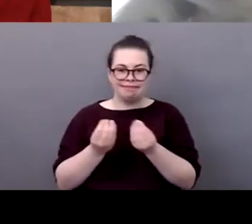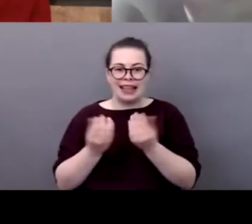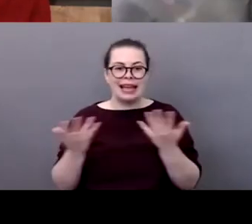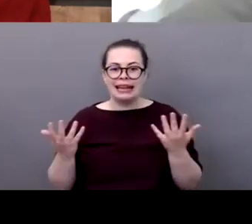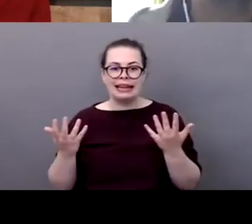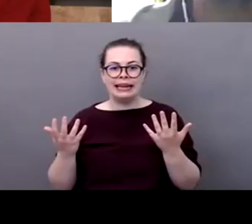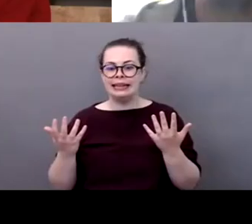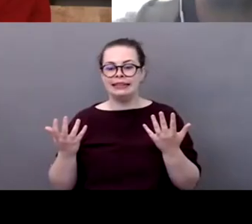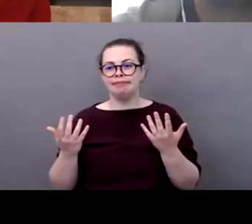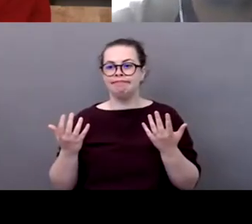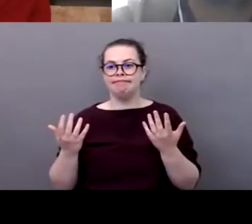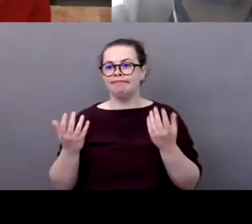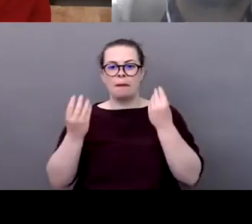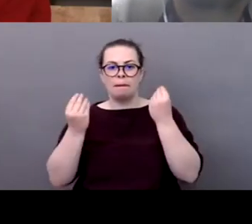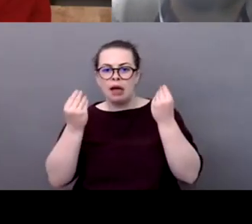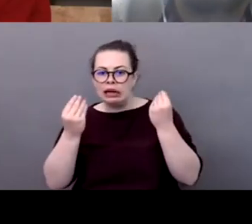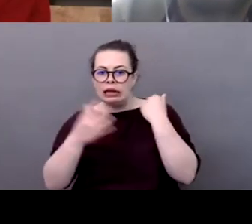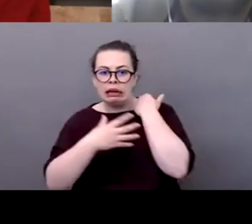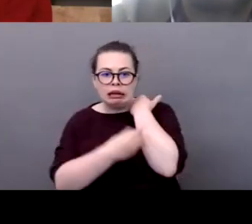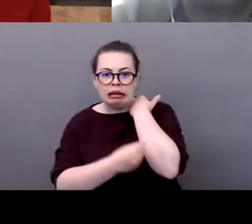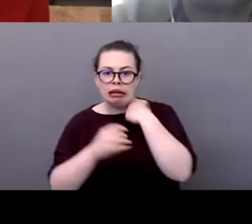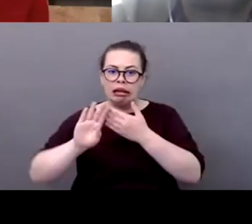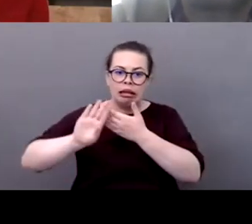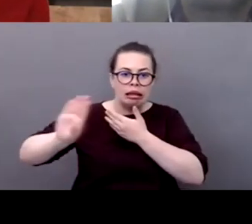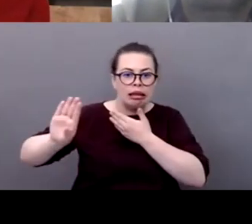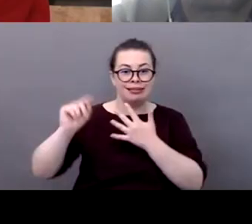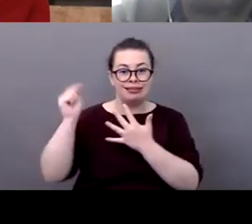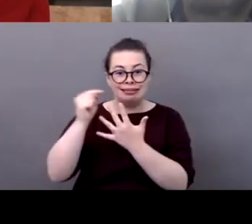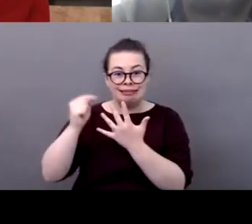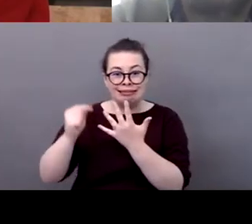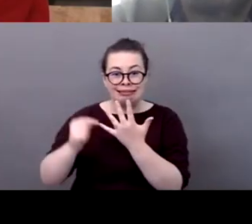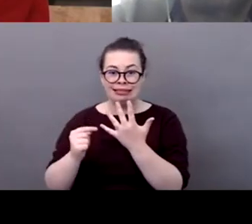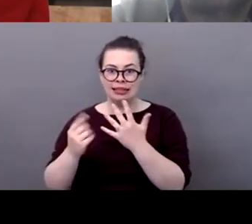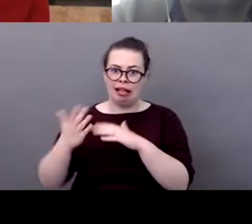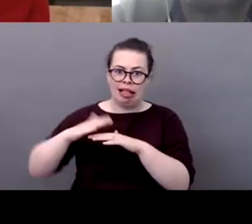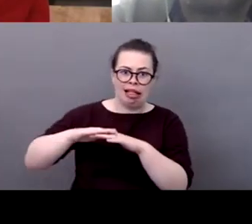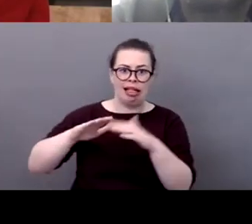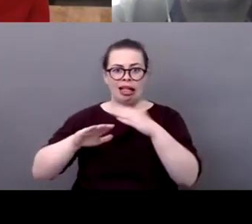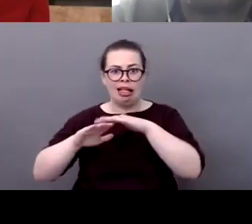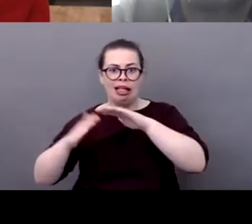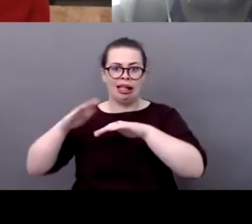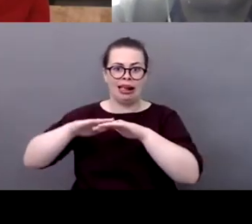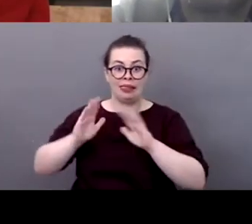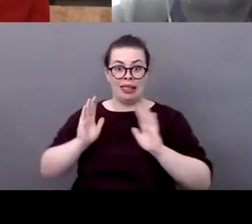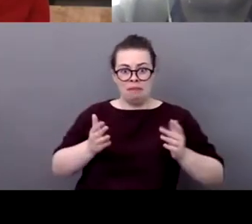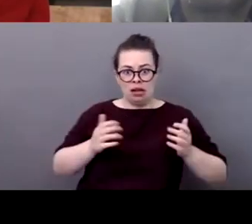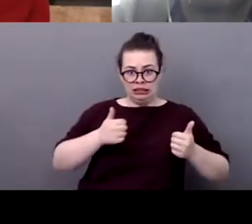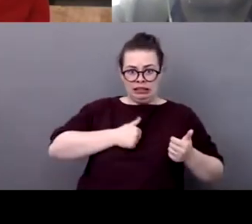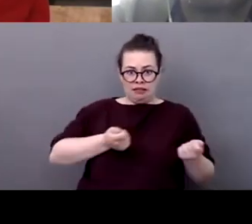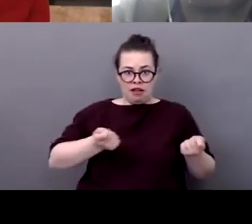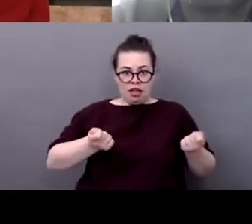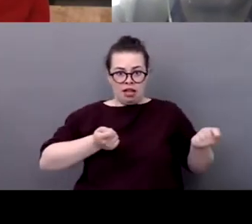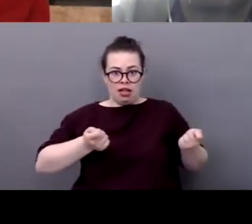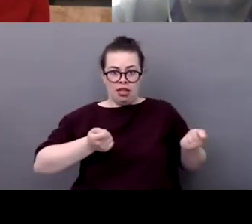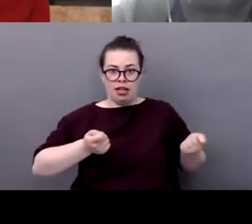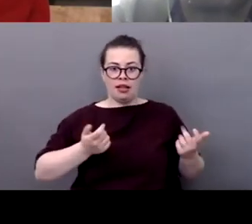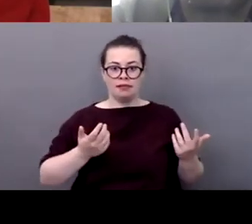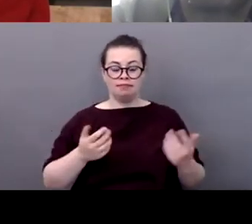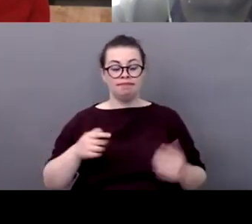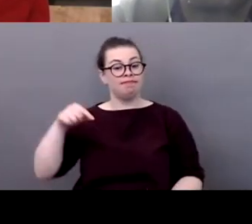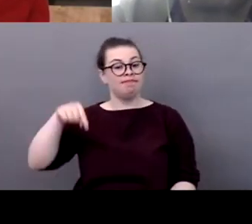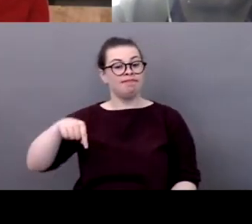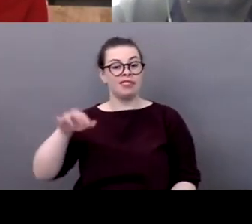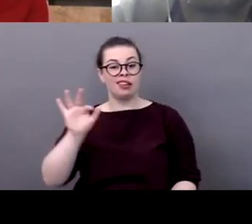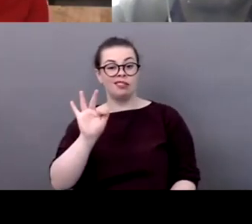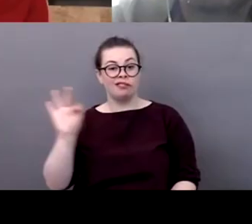recycleries sportives veillaient à donner une seconde vie au matériel avec la règle des 5 R en français, mais in English, ça doit être aussi 5 R ou à